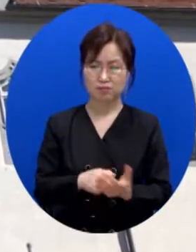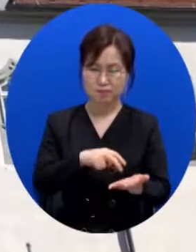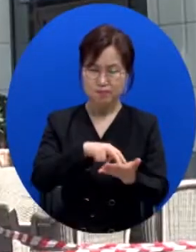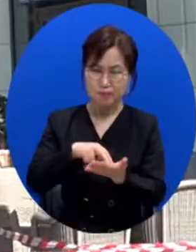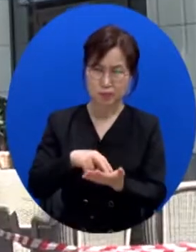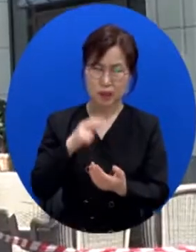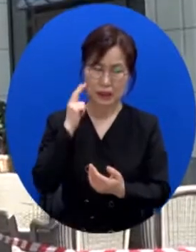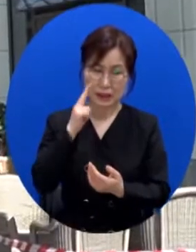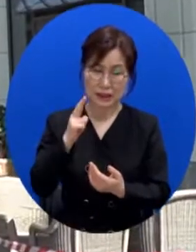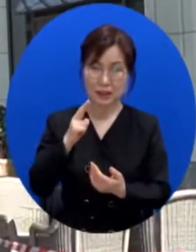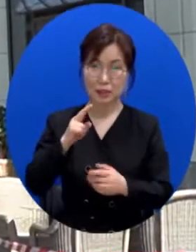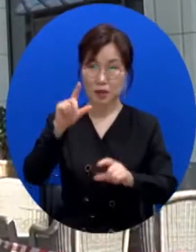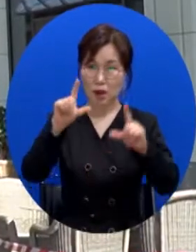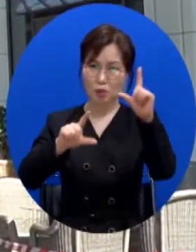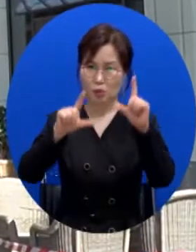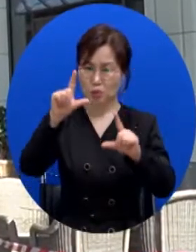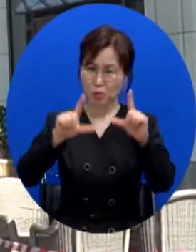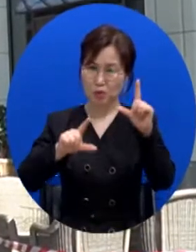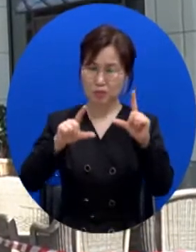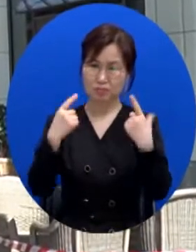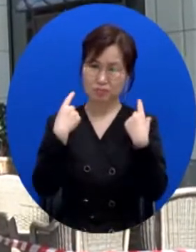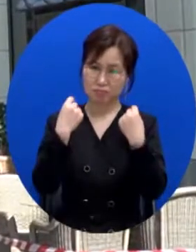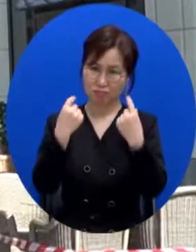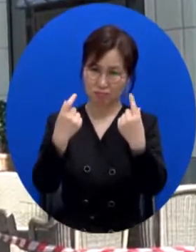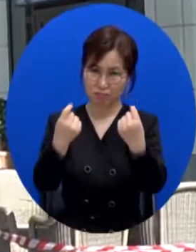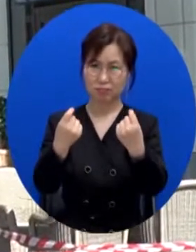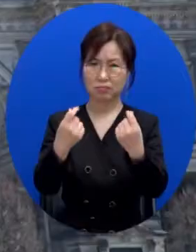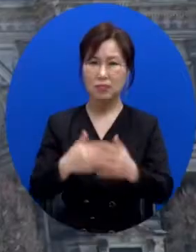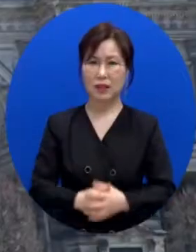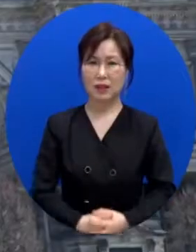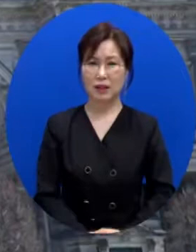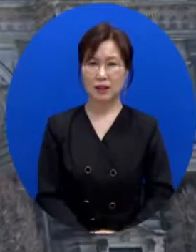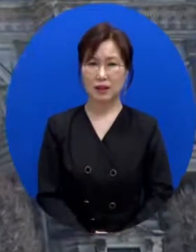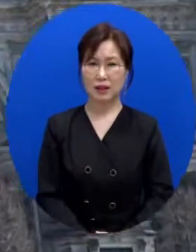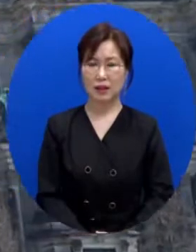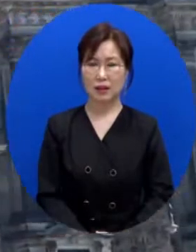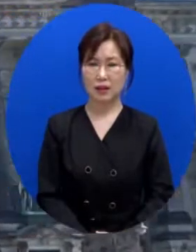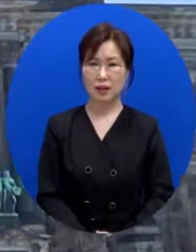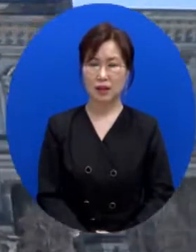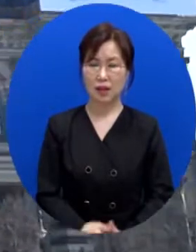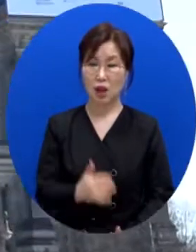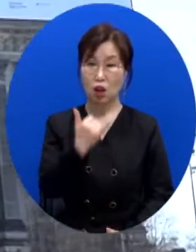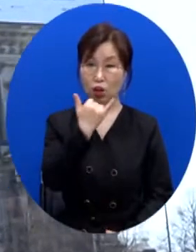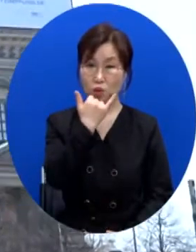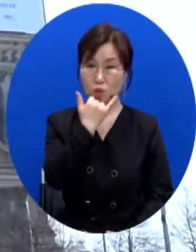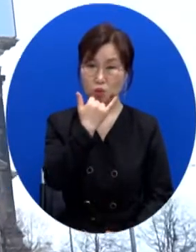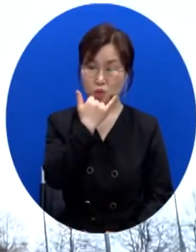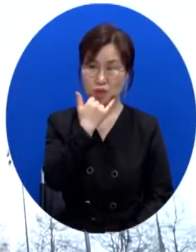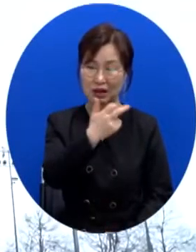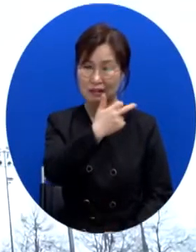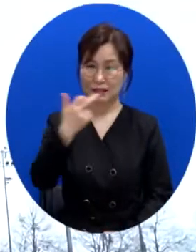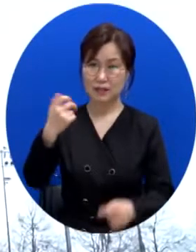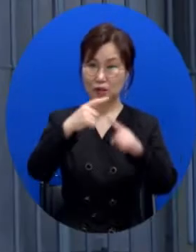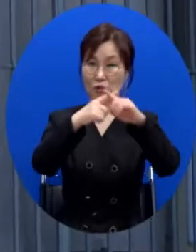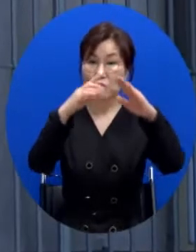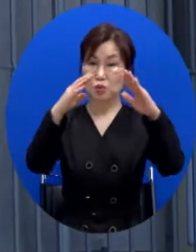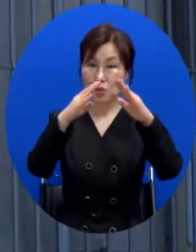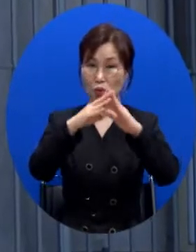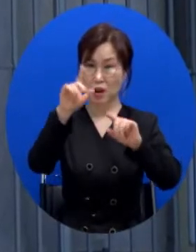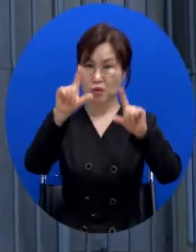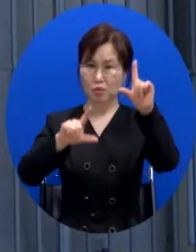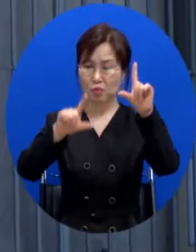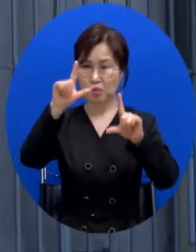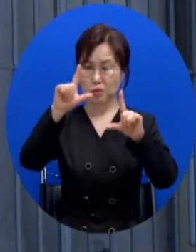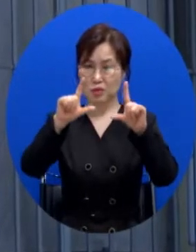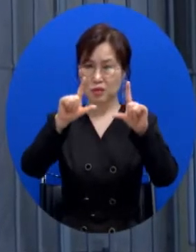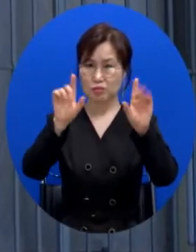올해 독일의 수도 베를린의 부활절 아침도 쓸쓸해 보였습니다. 독일 개신교의 최대 규모인 베를리너 돔의 문은 굳게